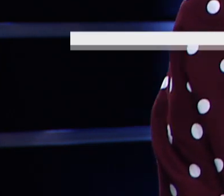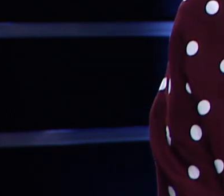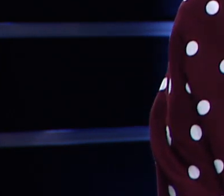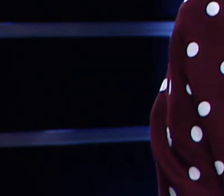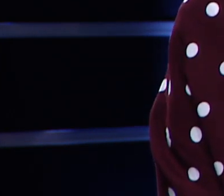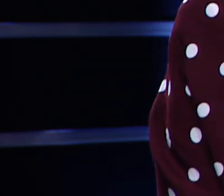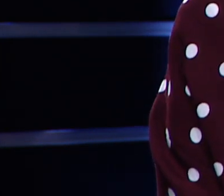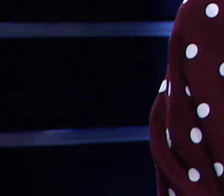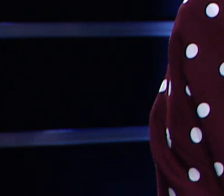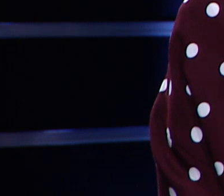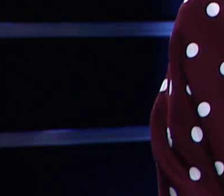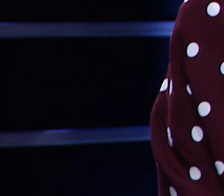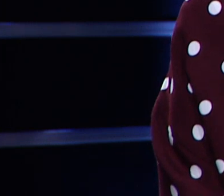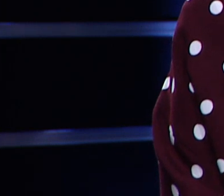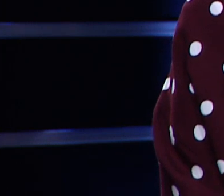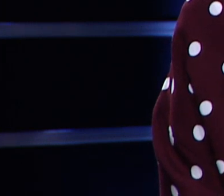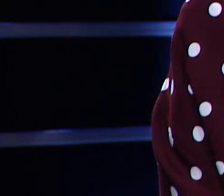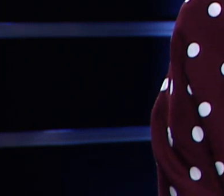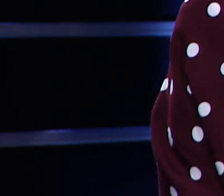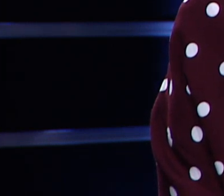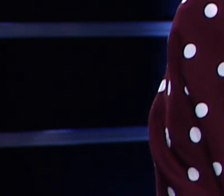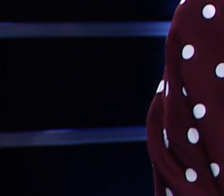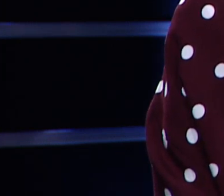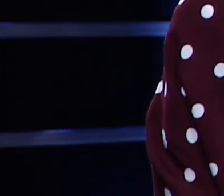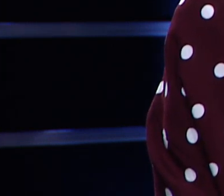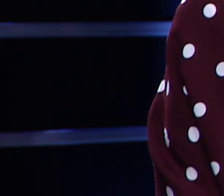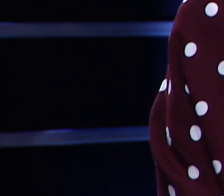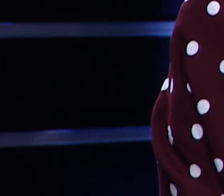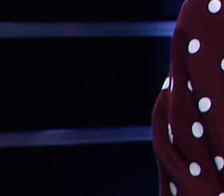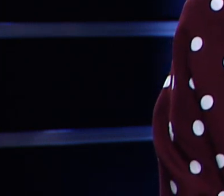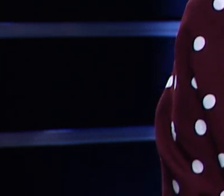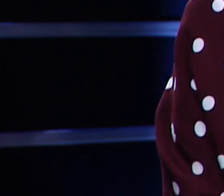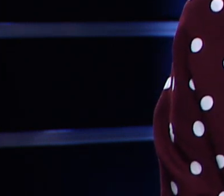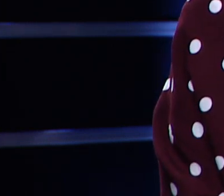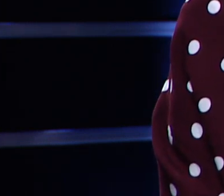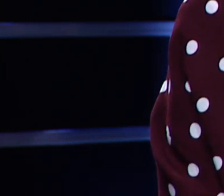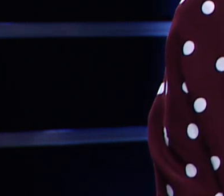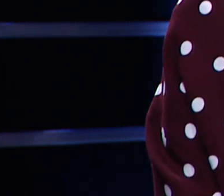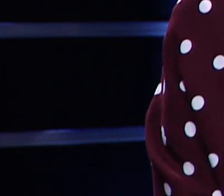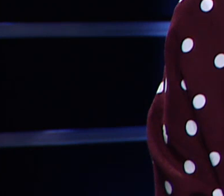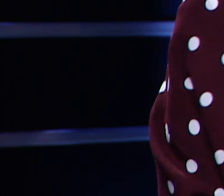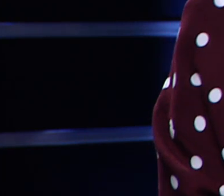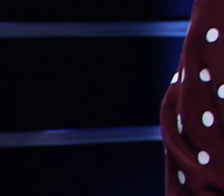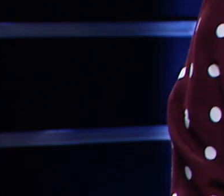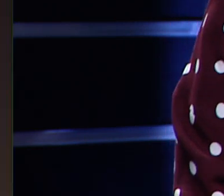הקטנות. מעדכנים שם כל הזמן. אנחנו קובעים להיפגש כאן גם מחר ב-10:30. לילה טוב ושקט.